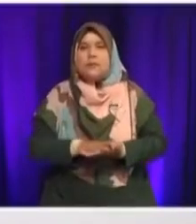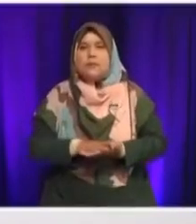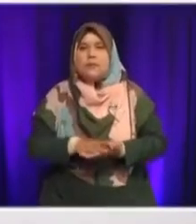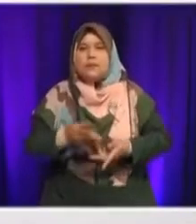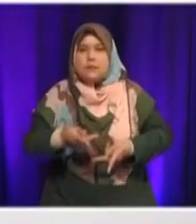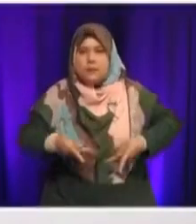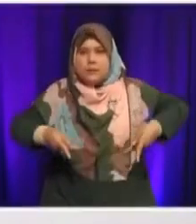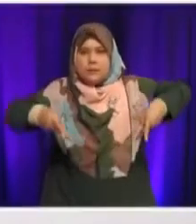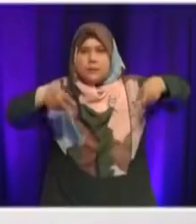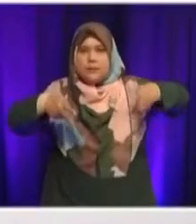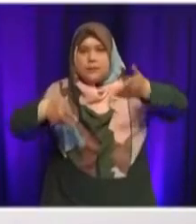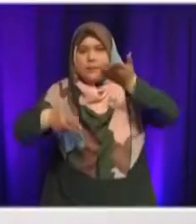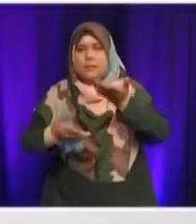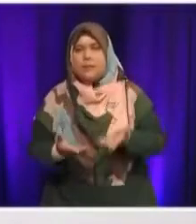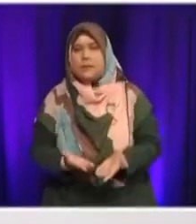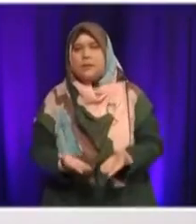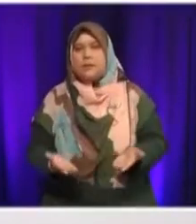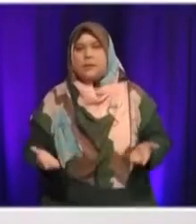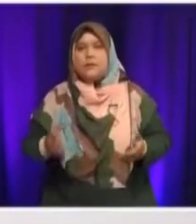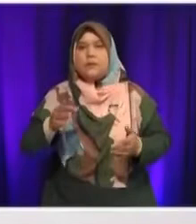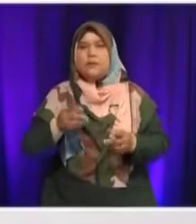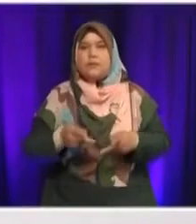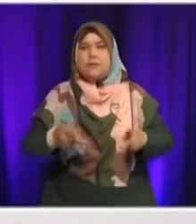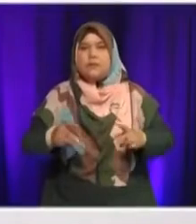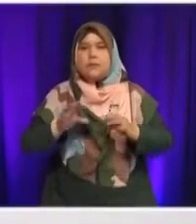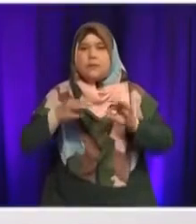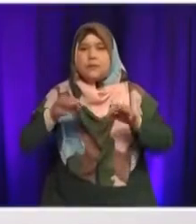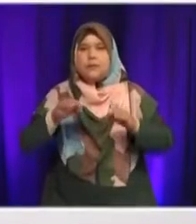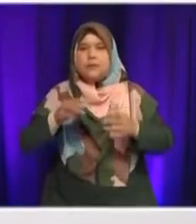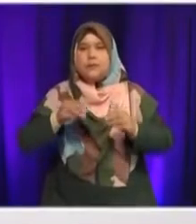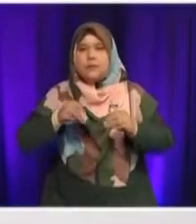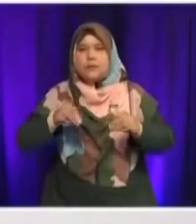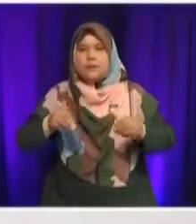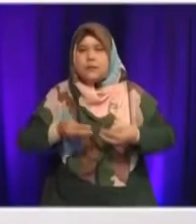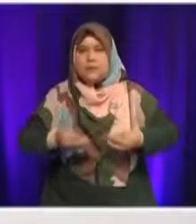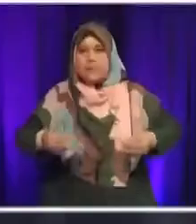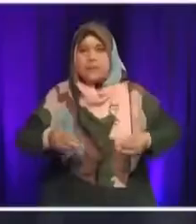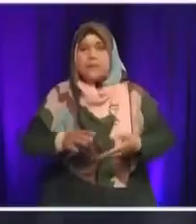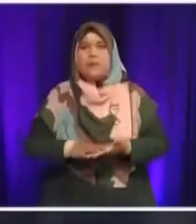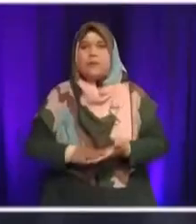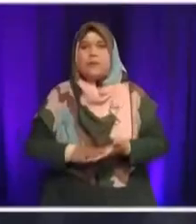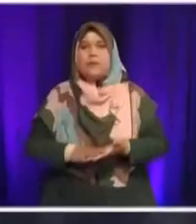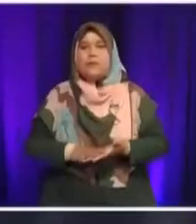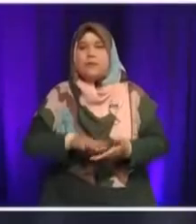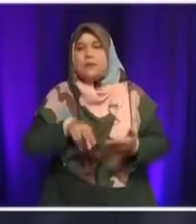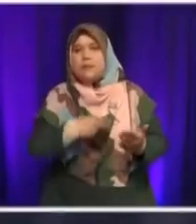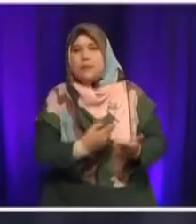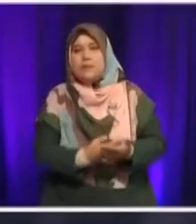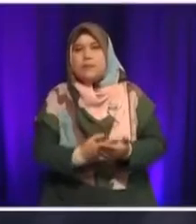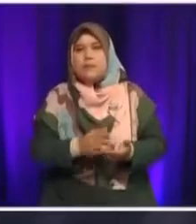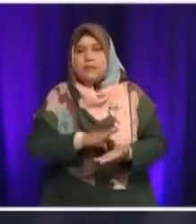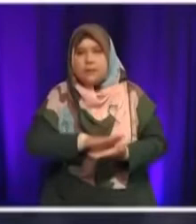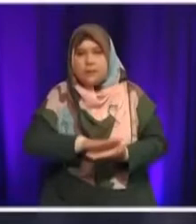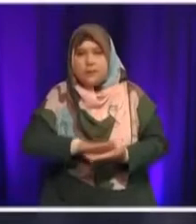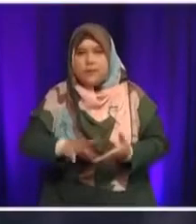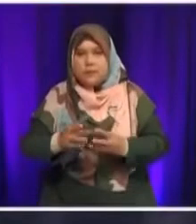di atas kepingan Mama supaya dia tak jatuh dekat kawasan yang lain lah oke bila kau licin